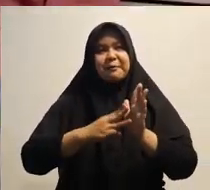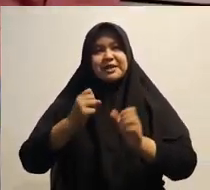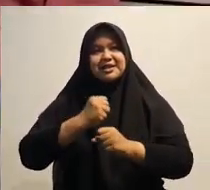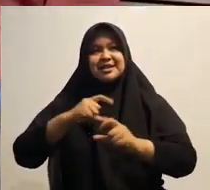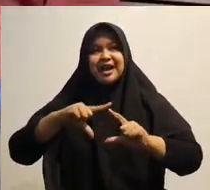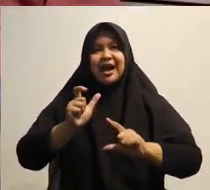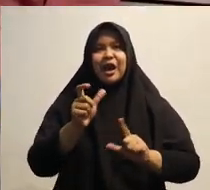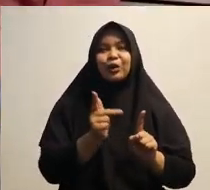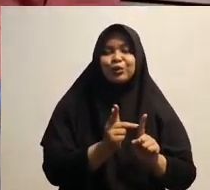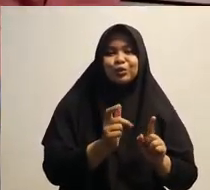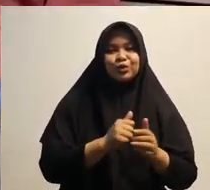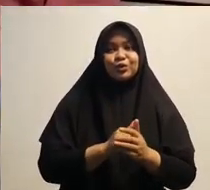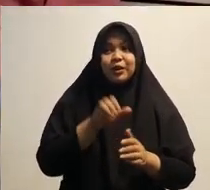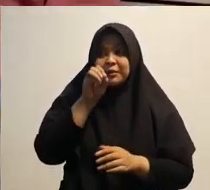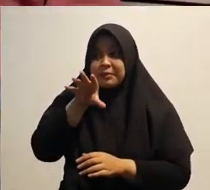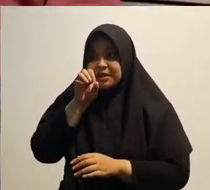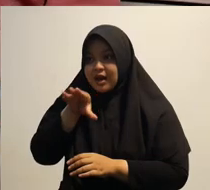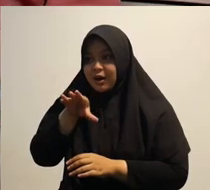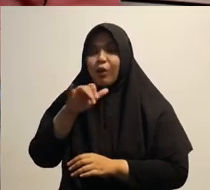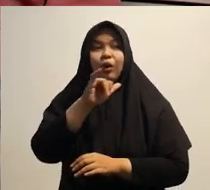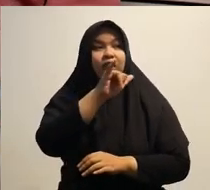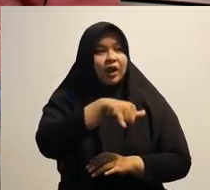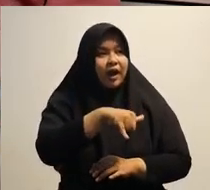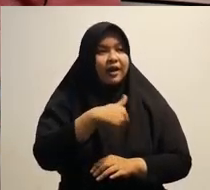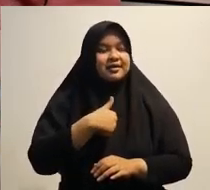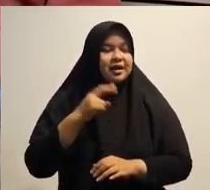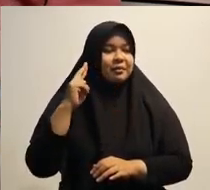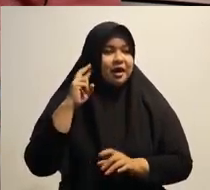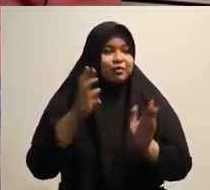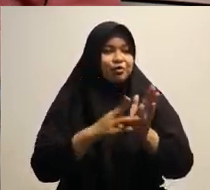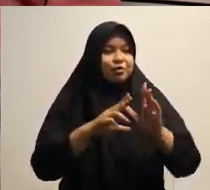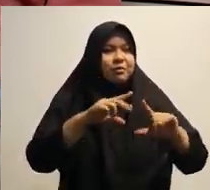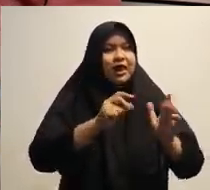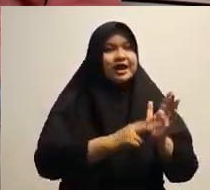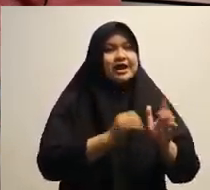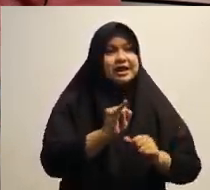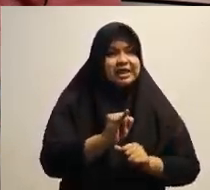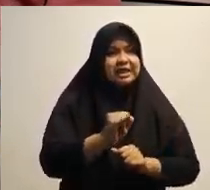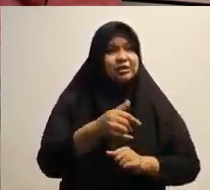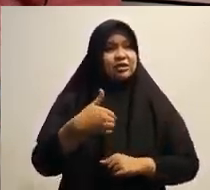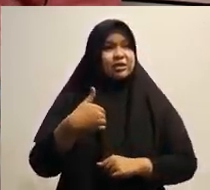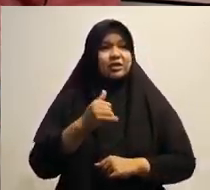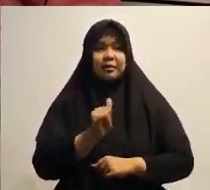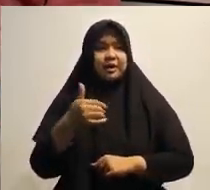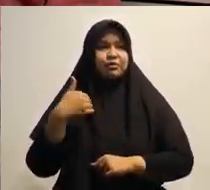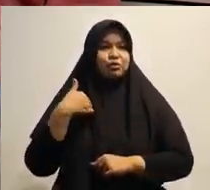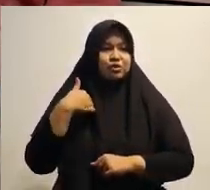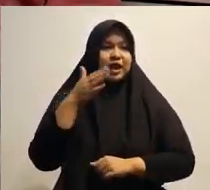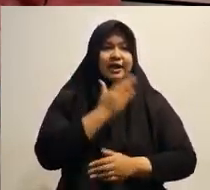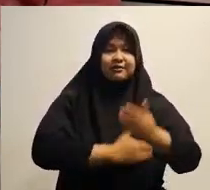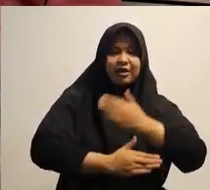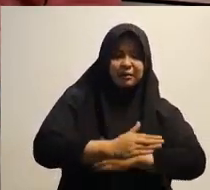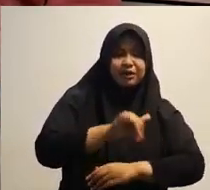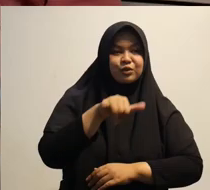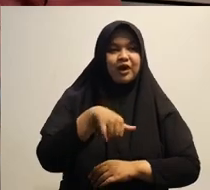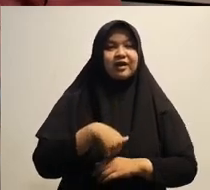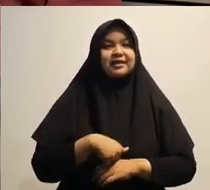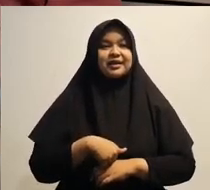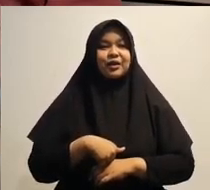Sami Galo. Jadi pembicara itu enggak tahu. Iya, sama itu Bu Marni itu juga yang punya